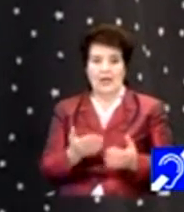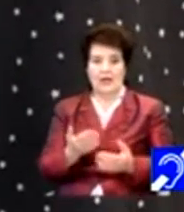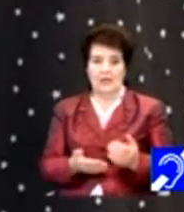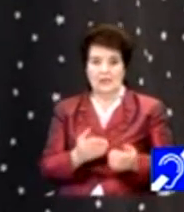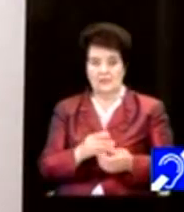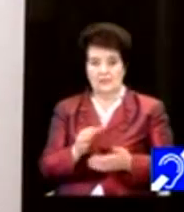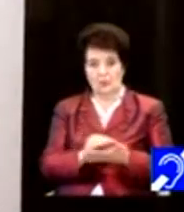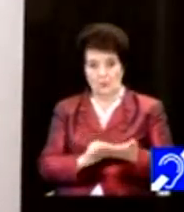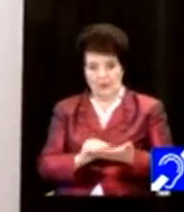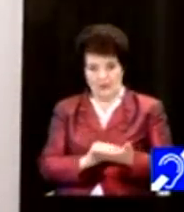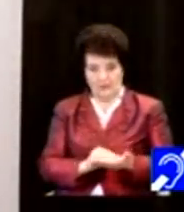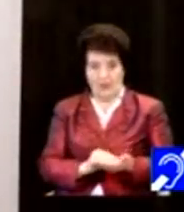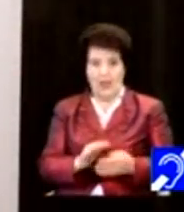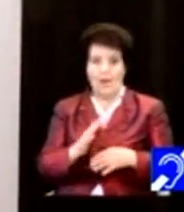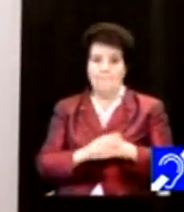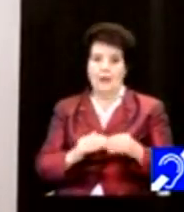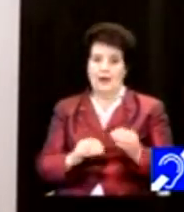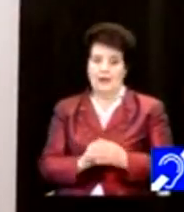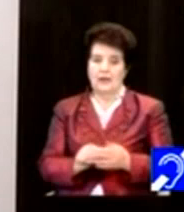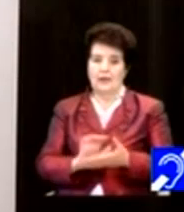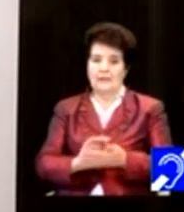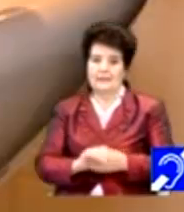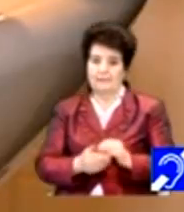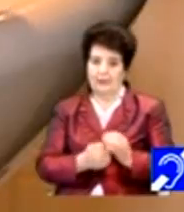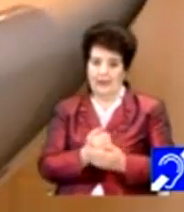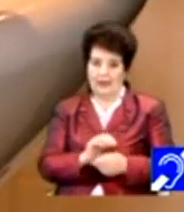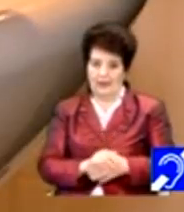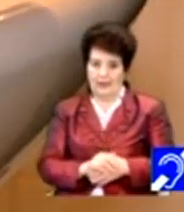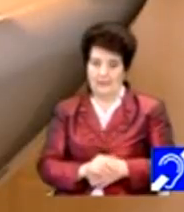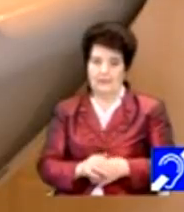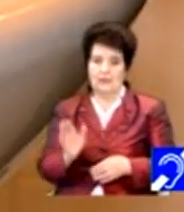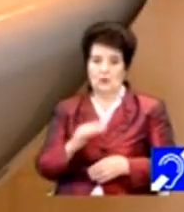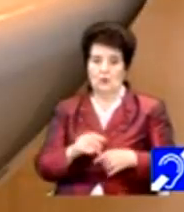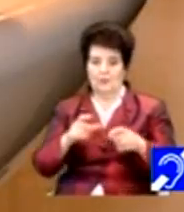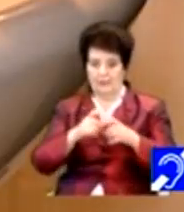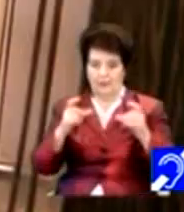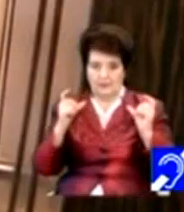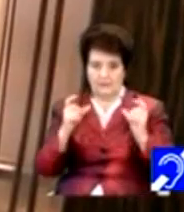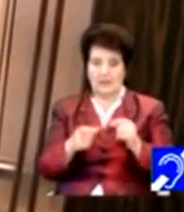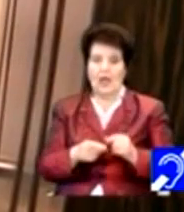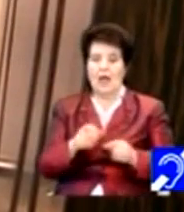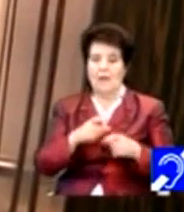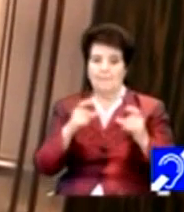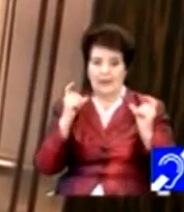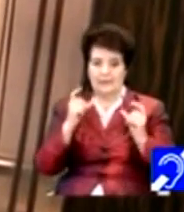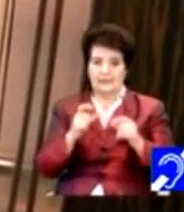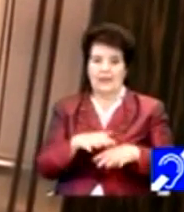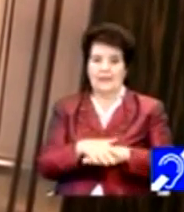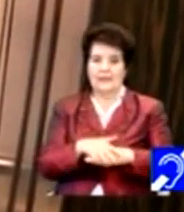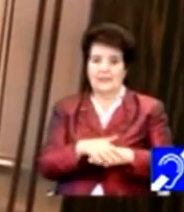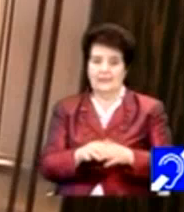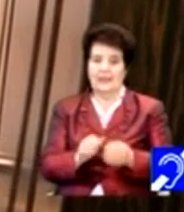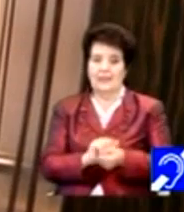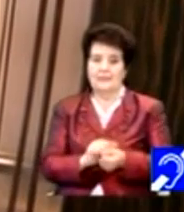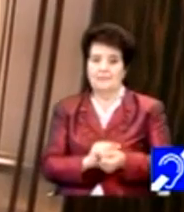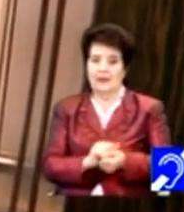să o refolosiți, iar mâinile trebuie spălate și după ce îndepărtați masca. Atenție! Masca textilă trebuie spălată